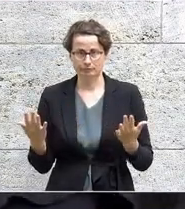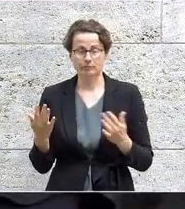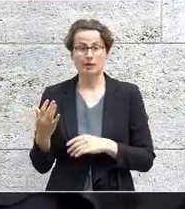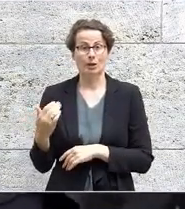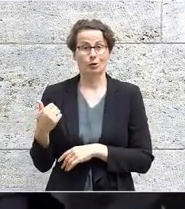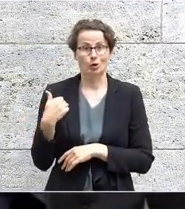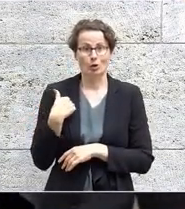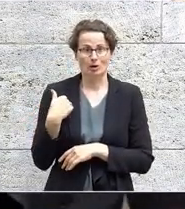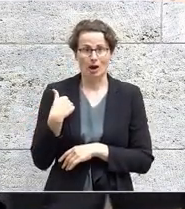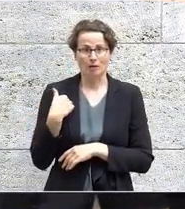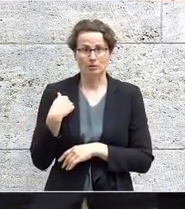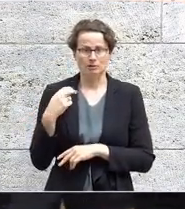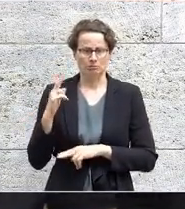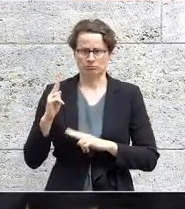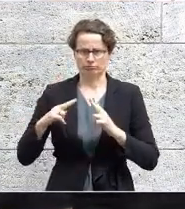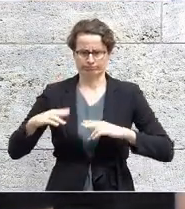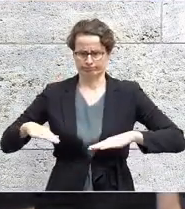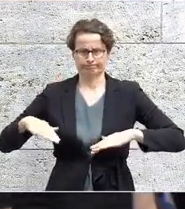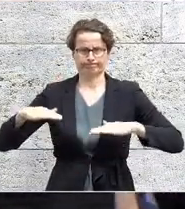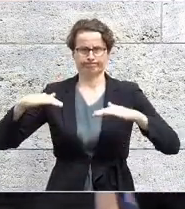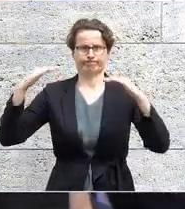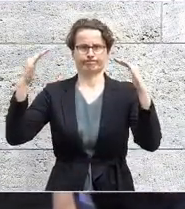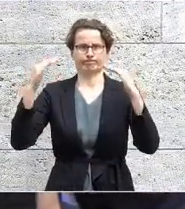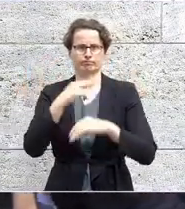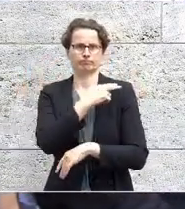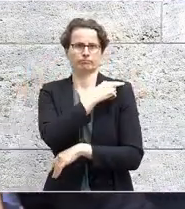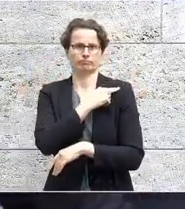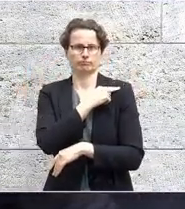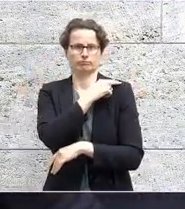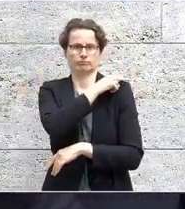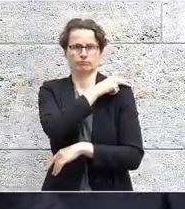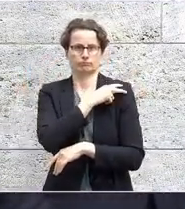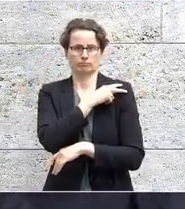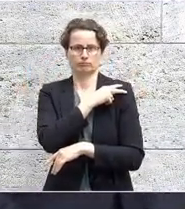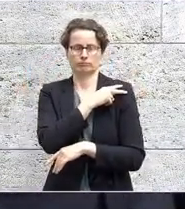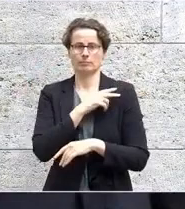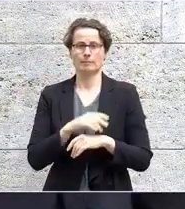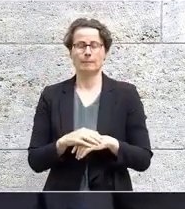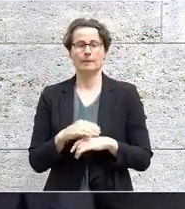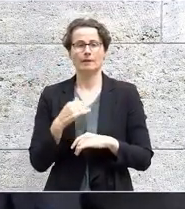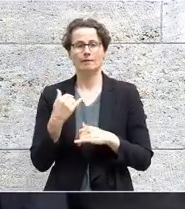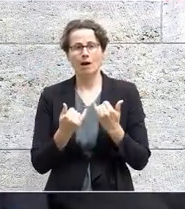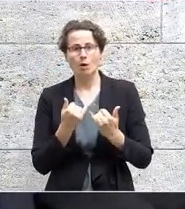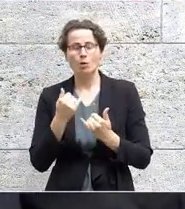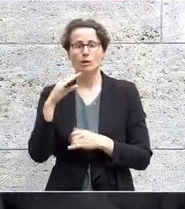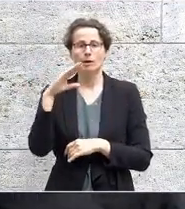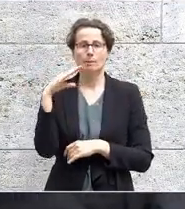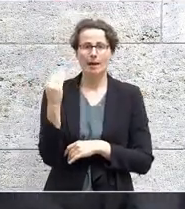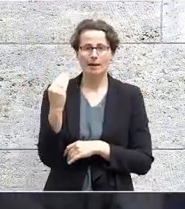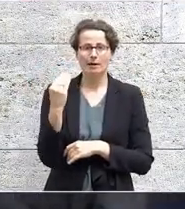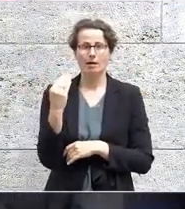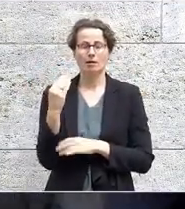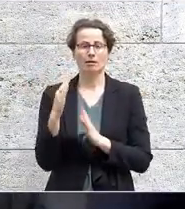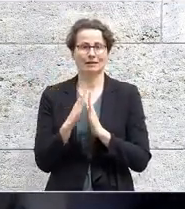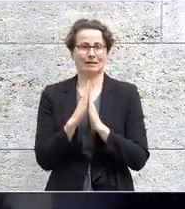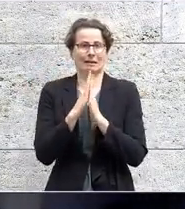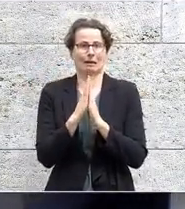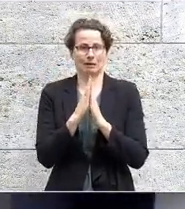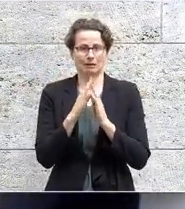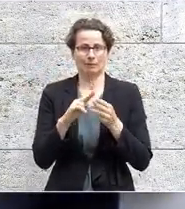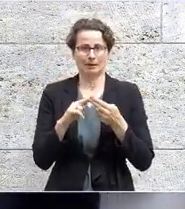Soldaten aller Dienstgrade sowie Frauen und Männer der